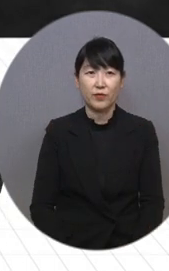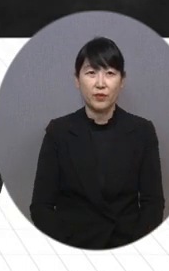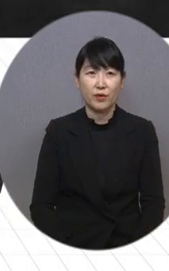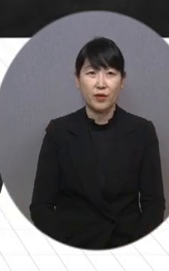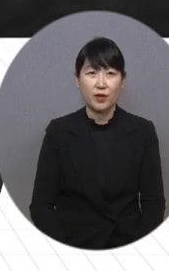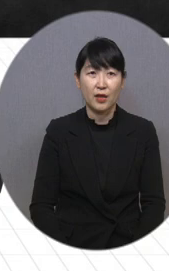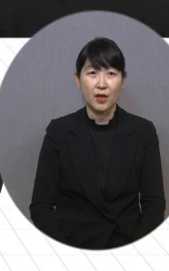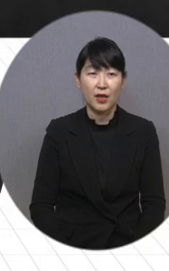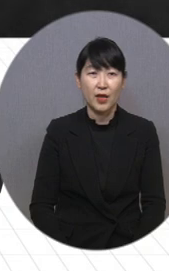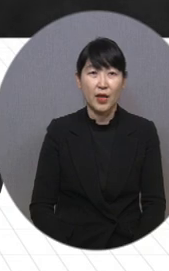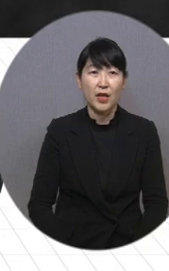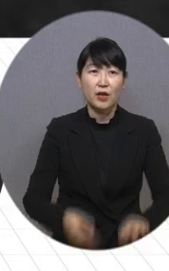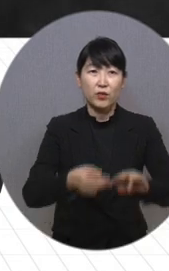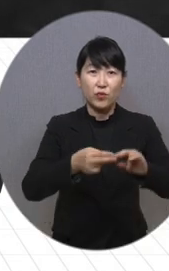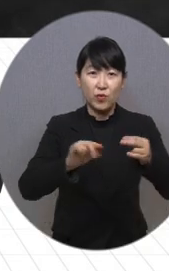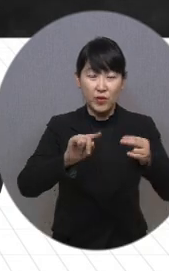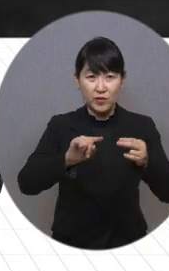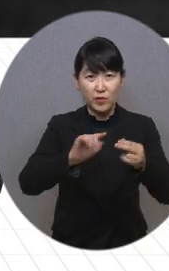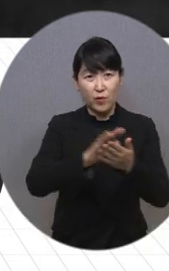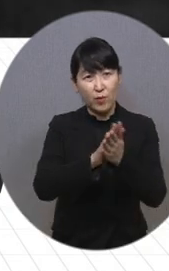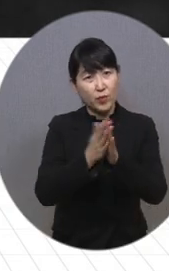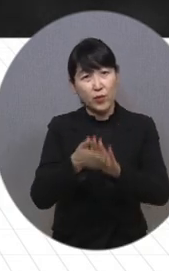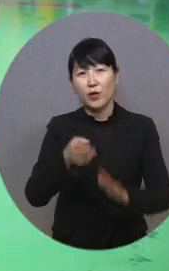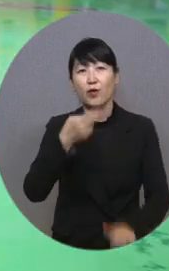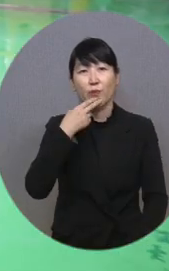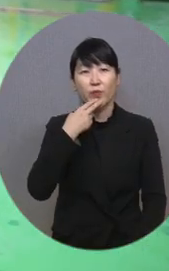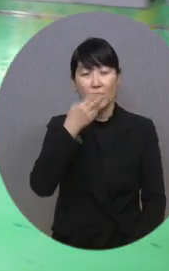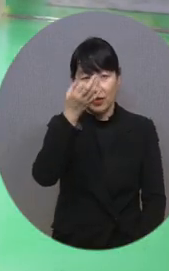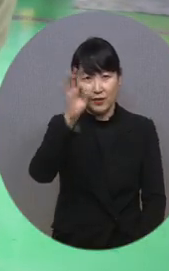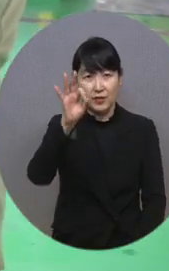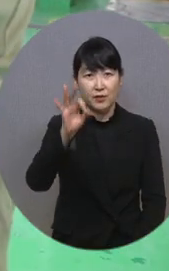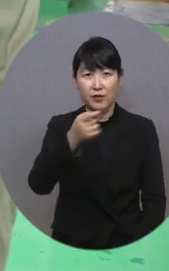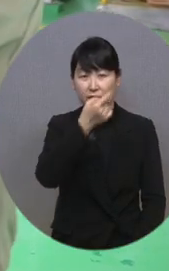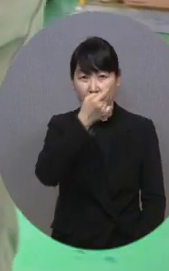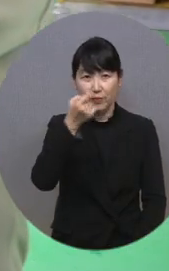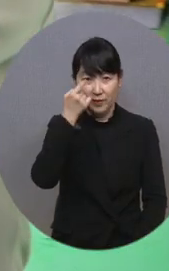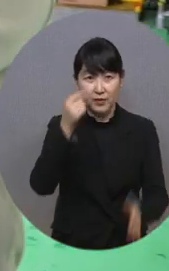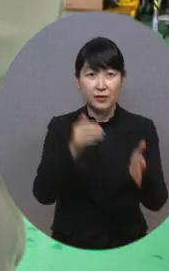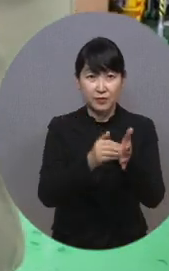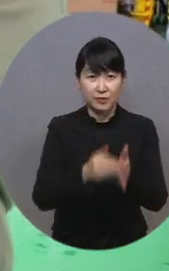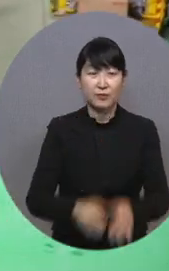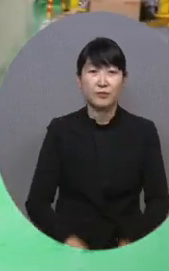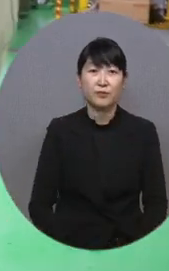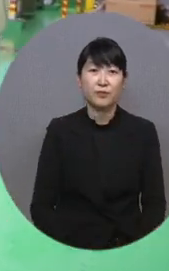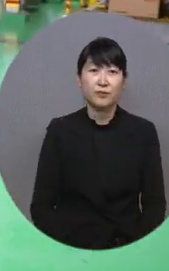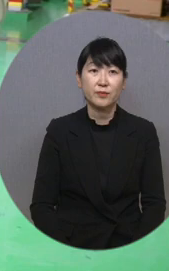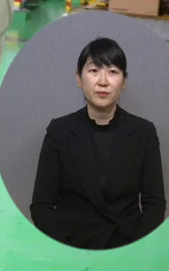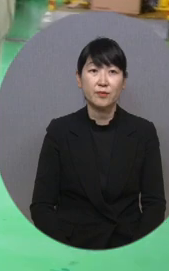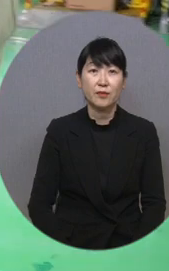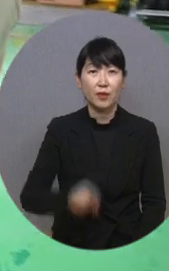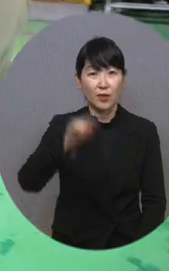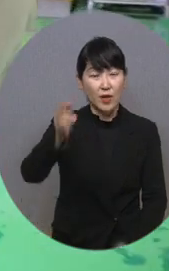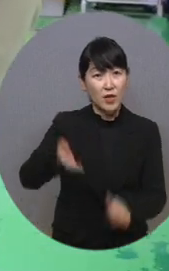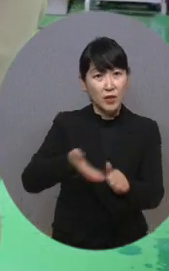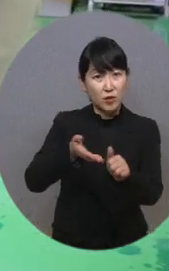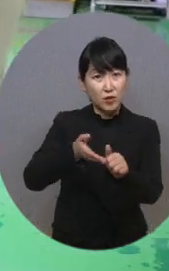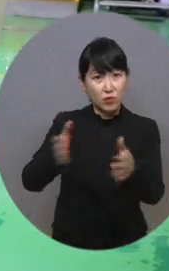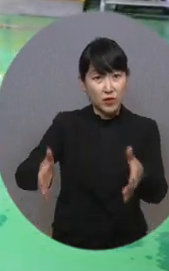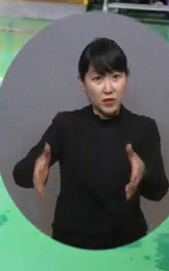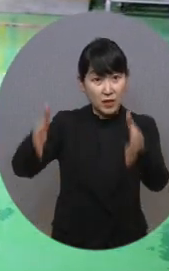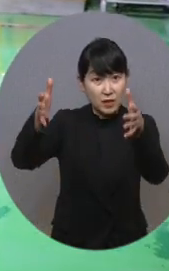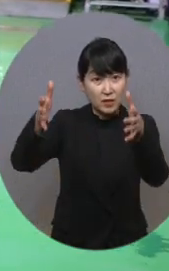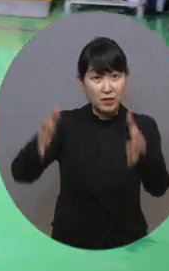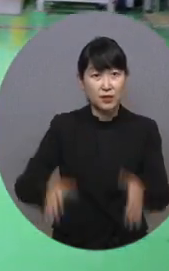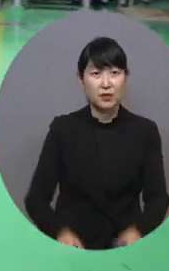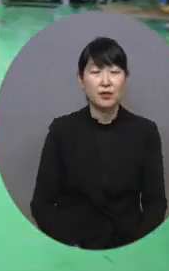물질이 검출되지 않았다는 인증까지 받았습니다. 그다음에 저쪽에 있는 게 배양 탱크? 네,